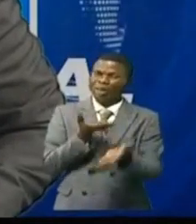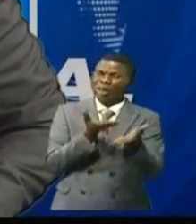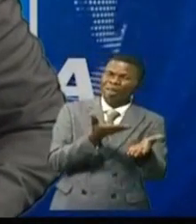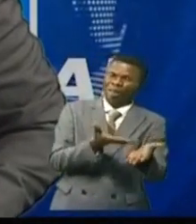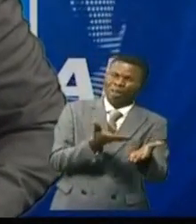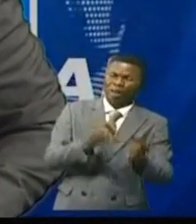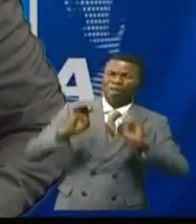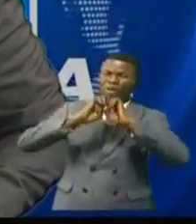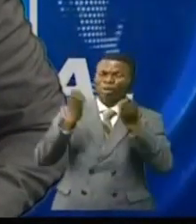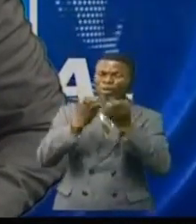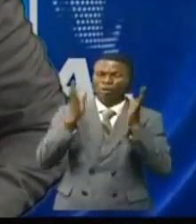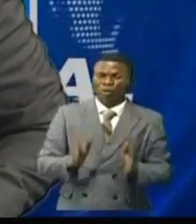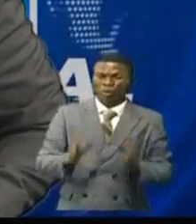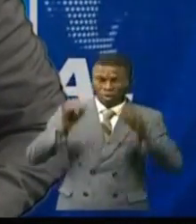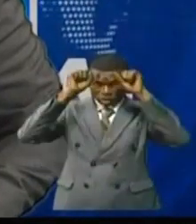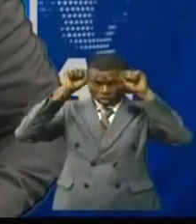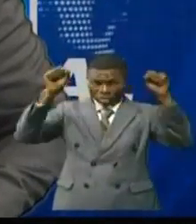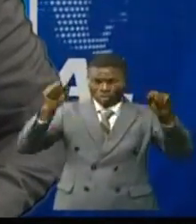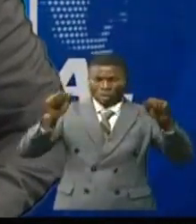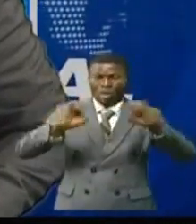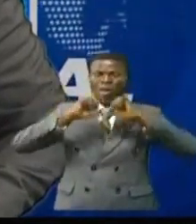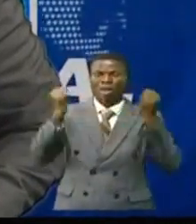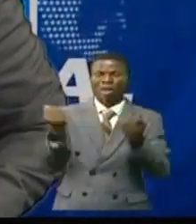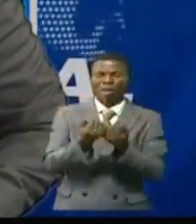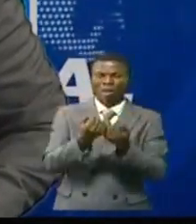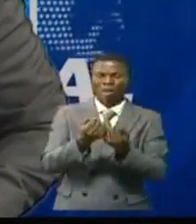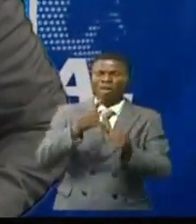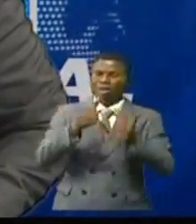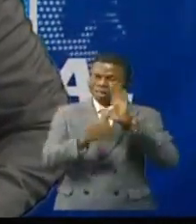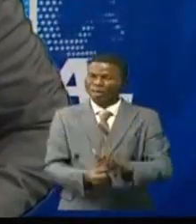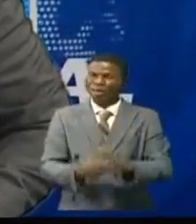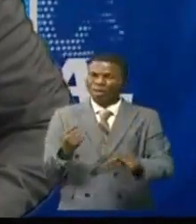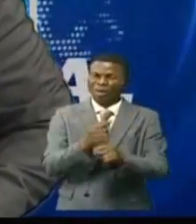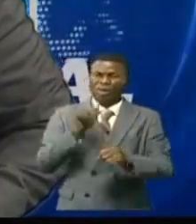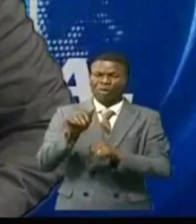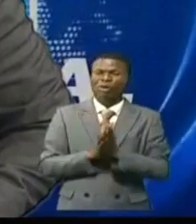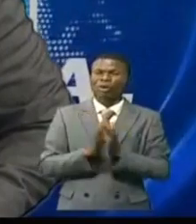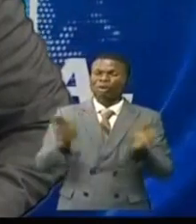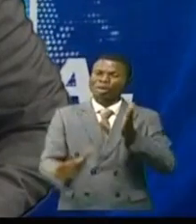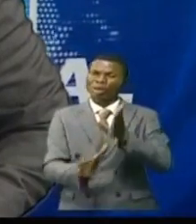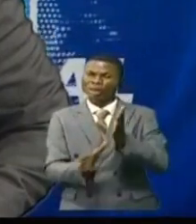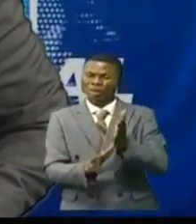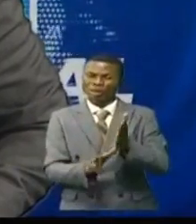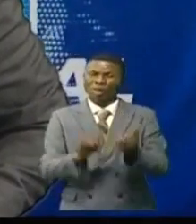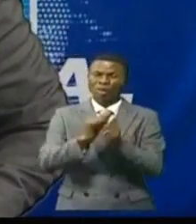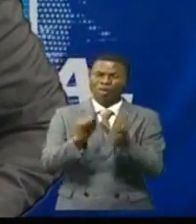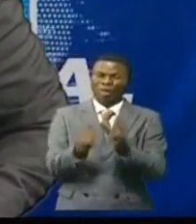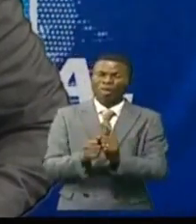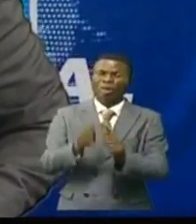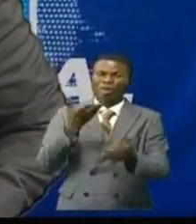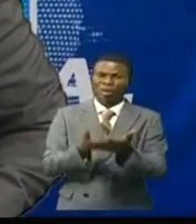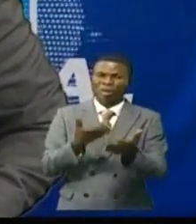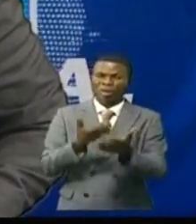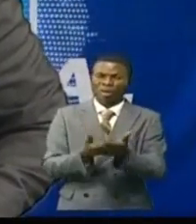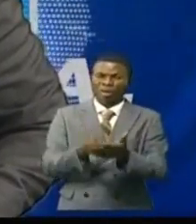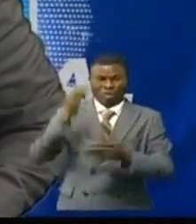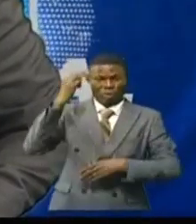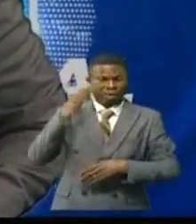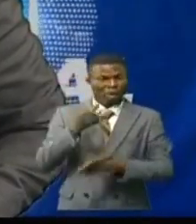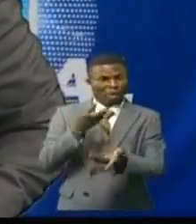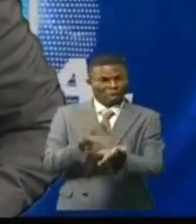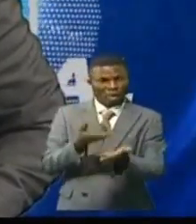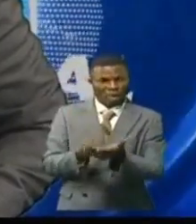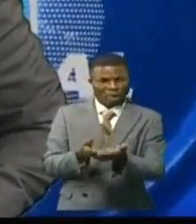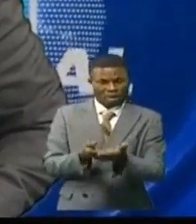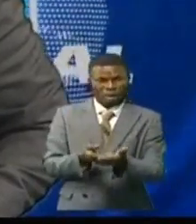à ces entrepreneurs. Le président de l'association de sous-traitants, le directeur général adjoint de l'autorité de régulation du secteur et les ministres de tutelle